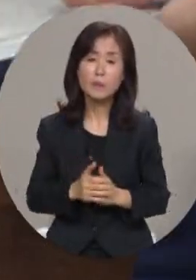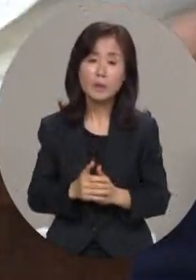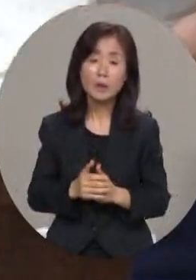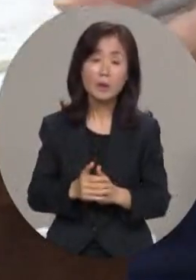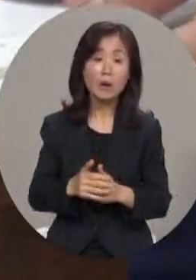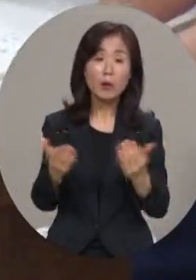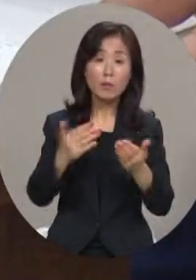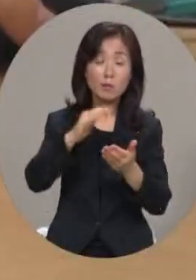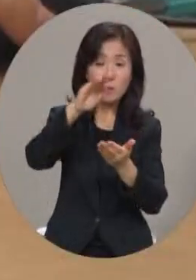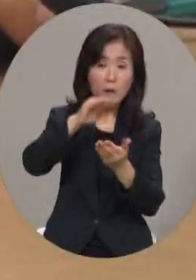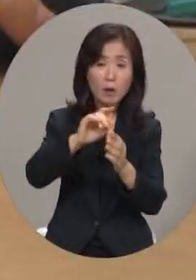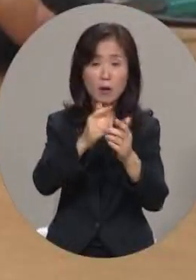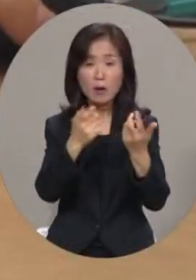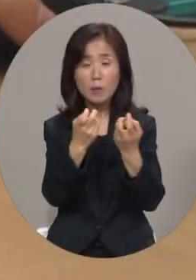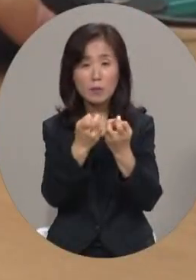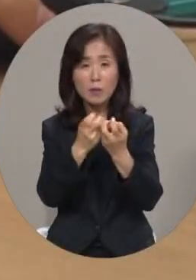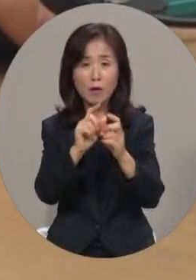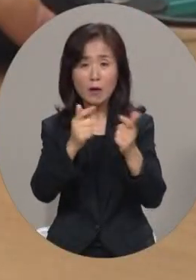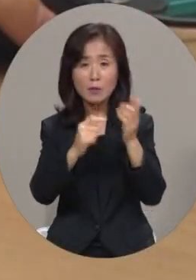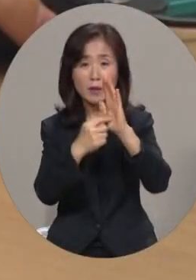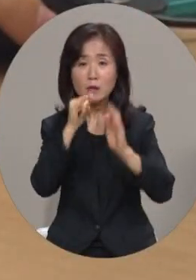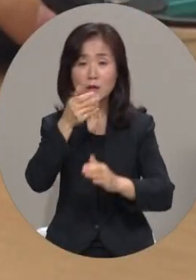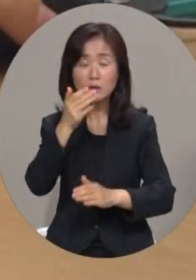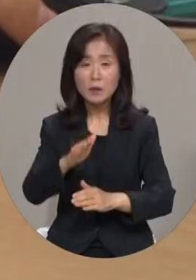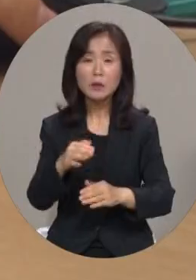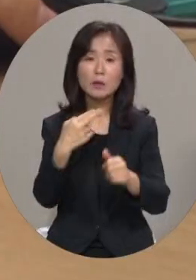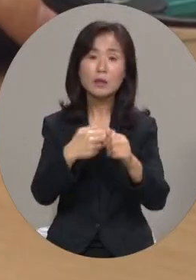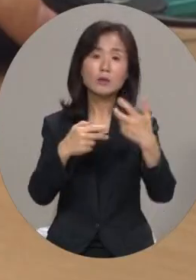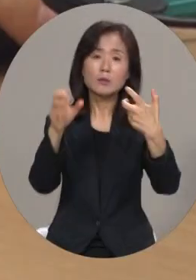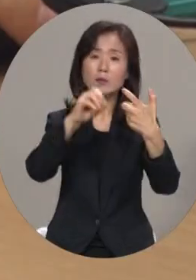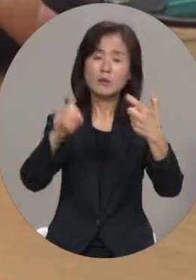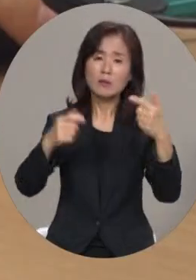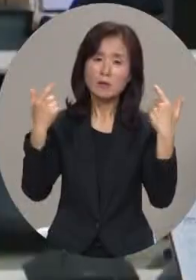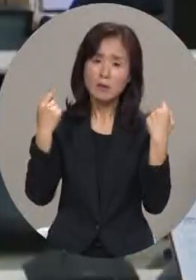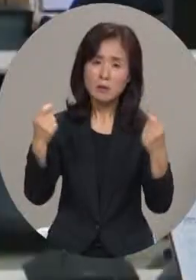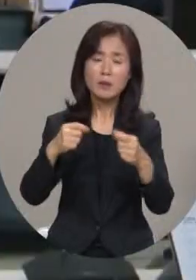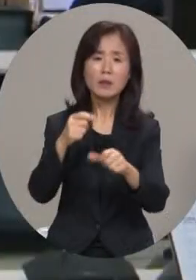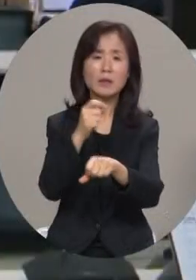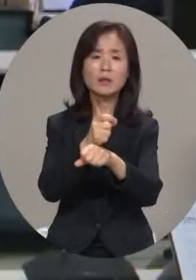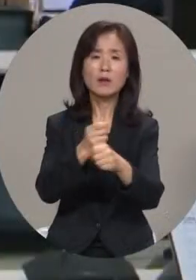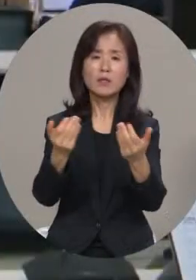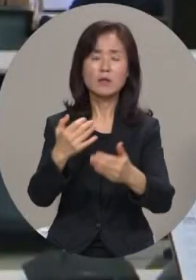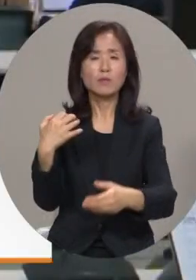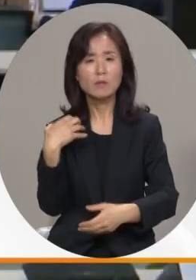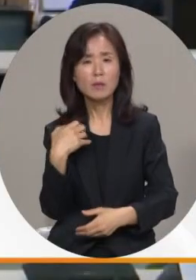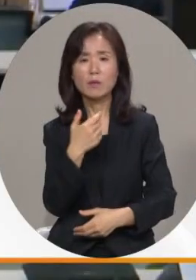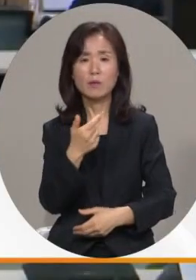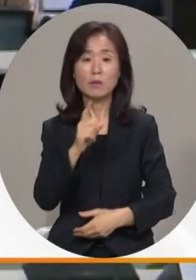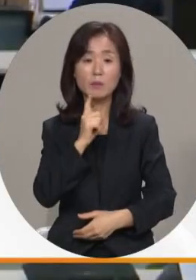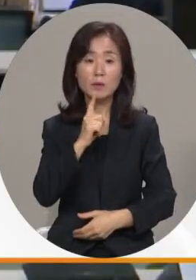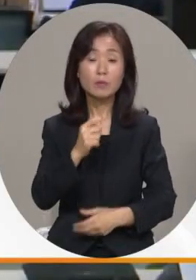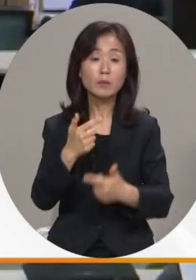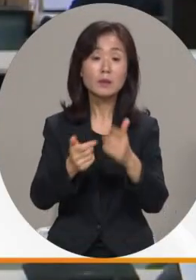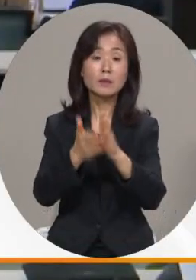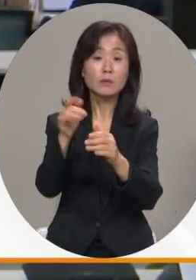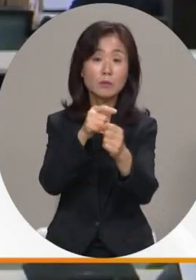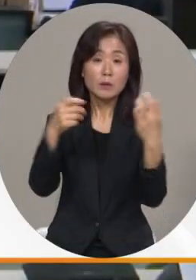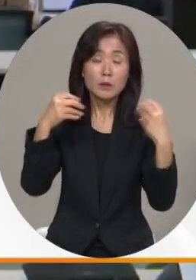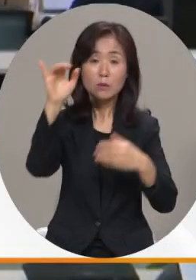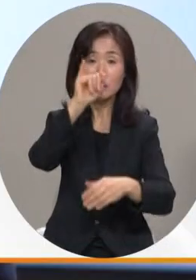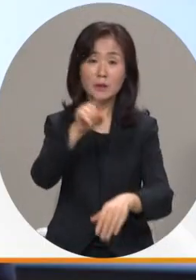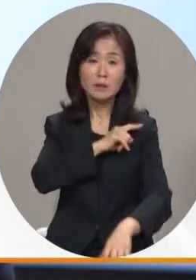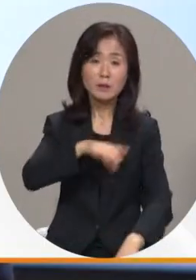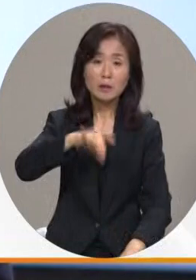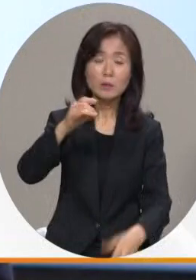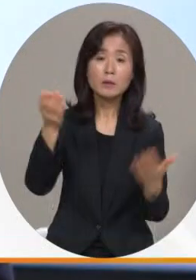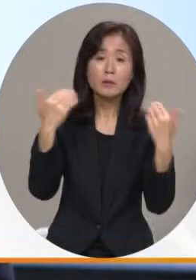60% 여전히 행정업무가 가장 부담스럽다고 답합니다 부산시교육청이 전국에서 처음으로 학교